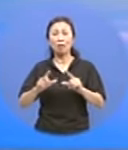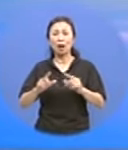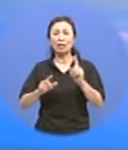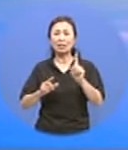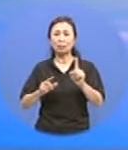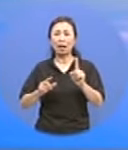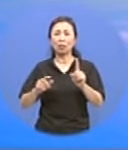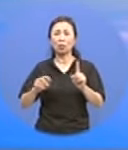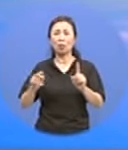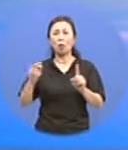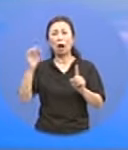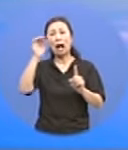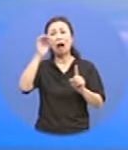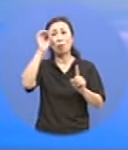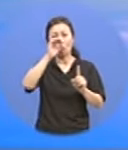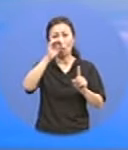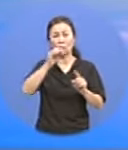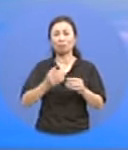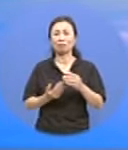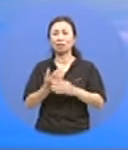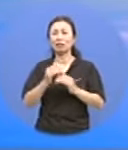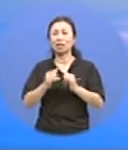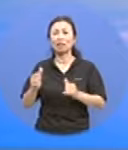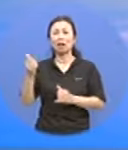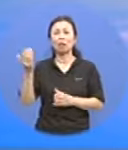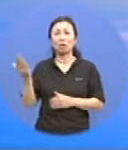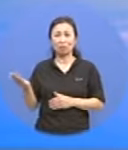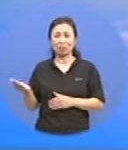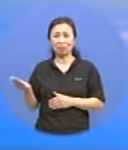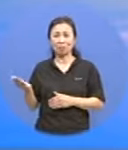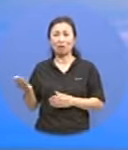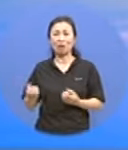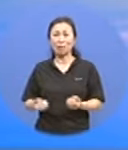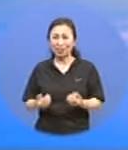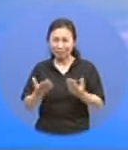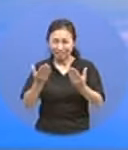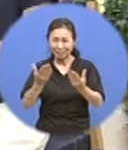されたのはご覧の方々です。おめでとうございます。